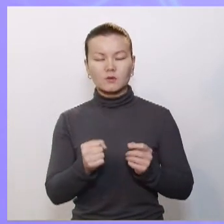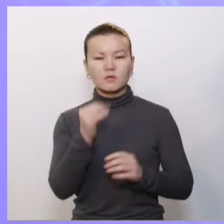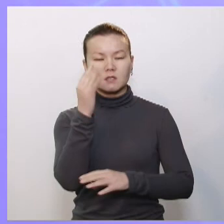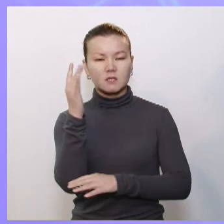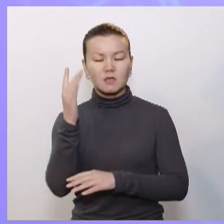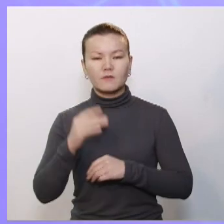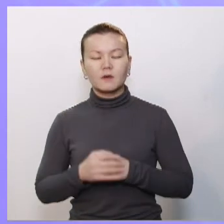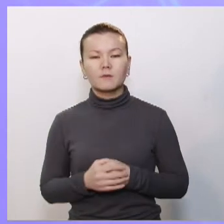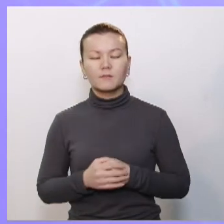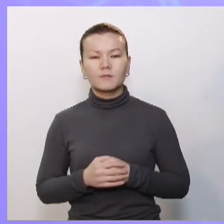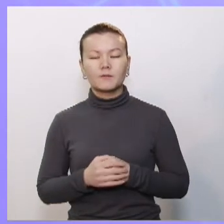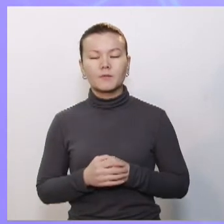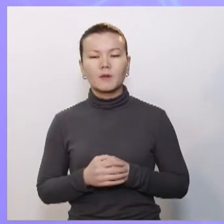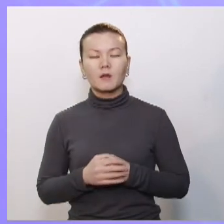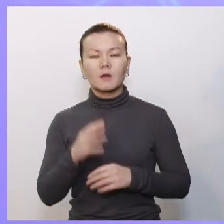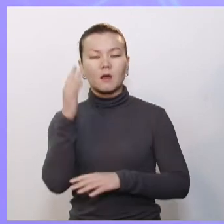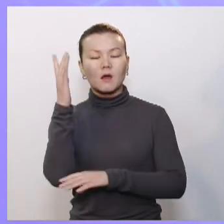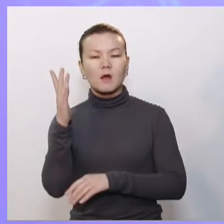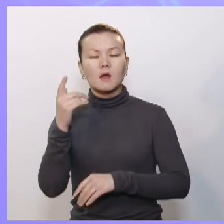Алма өрүк багы гүлдөйт.